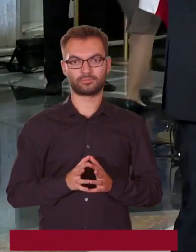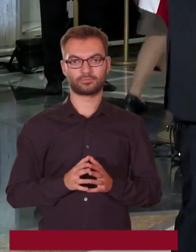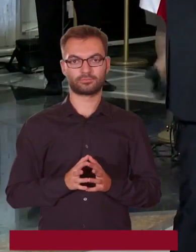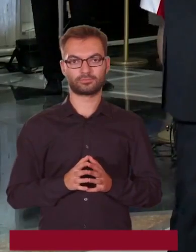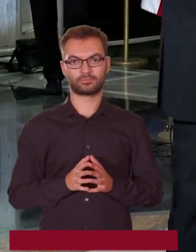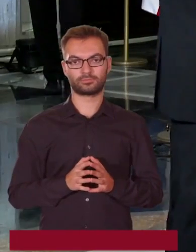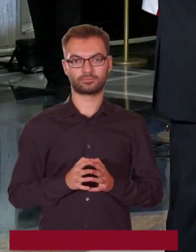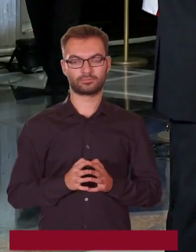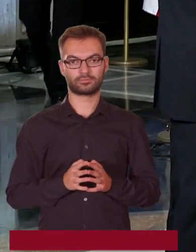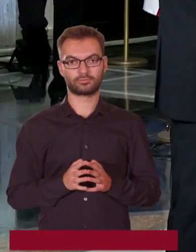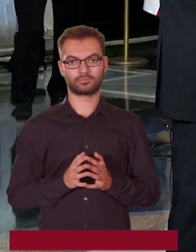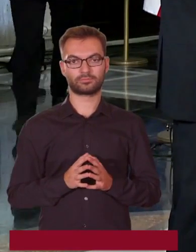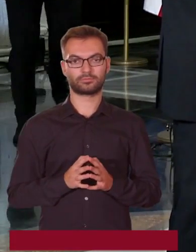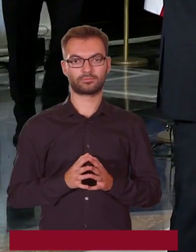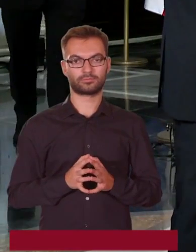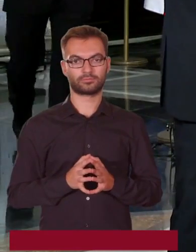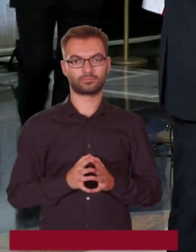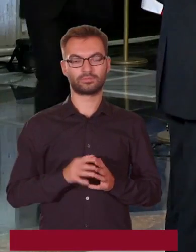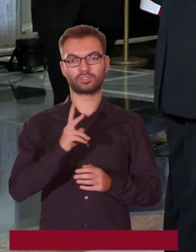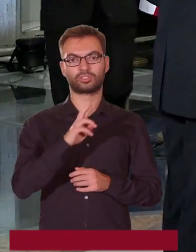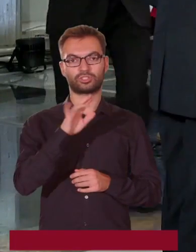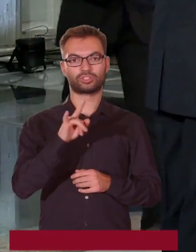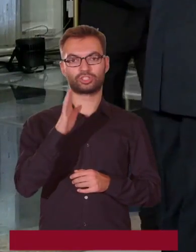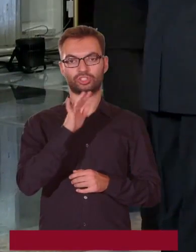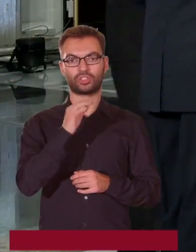Pan Krzysztof Głuchowski.